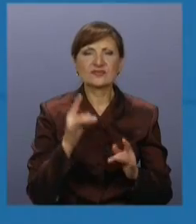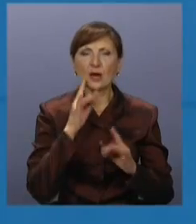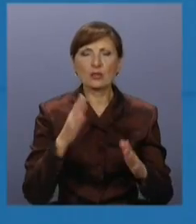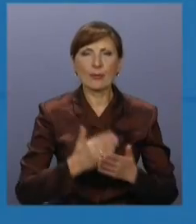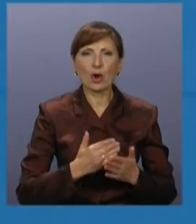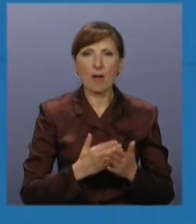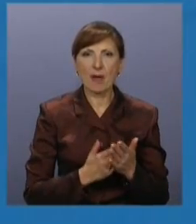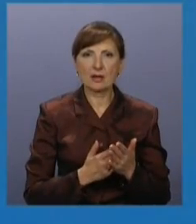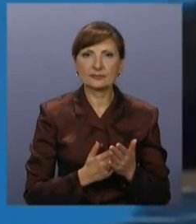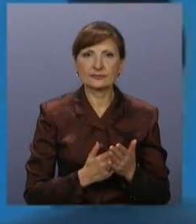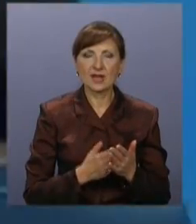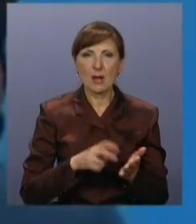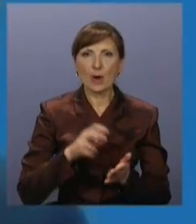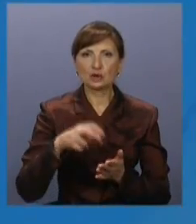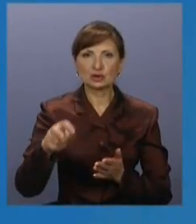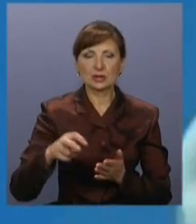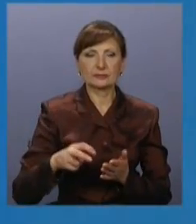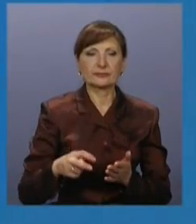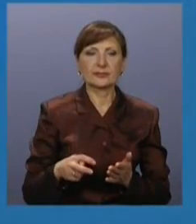программе в тройном прыжке. И